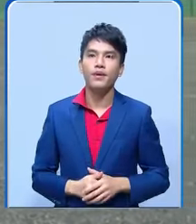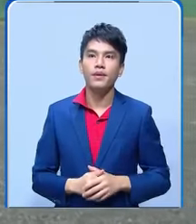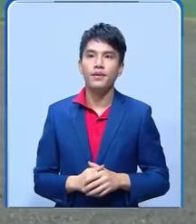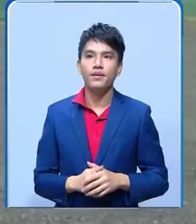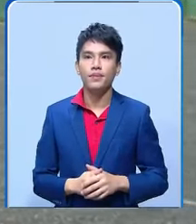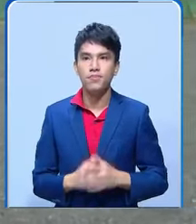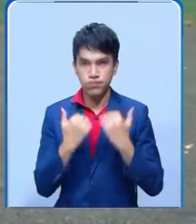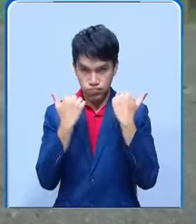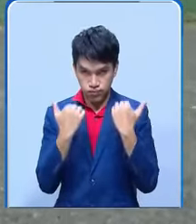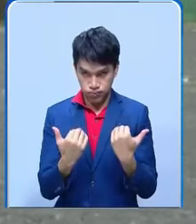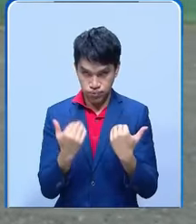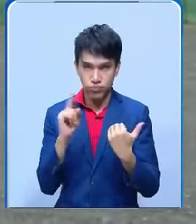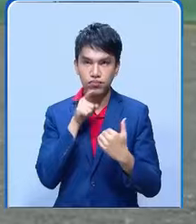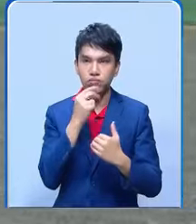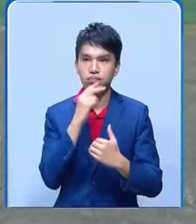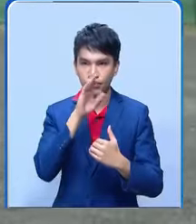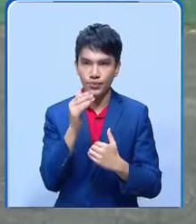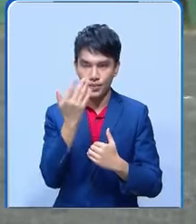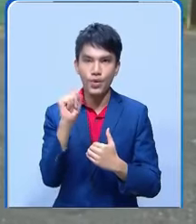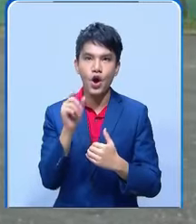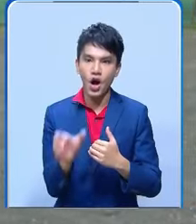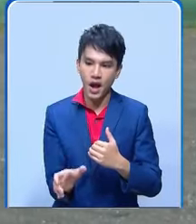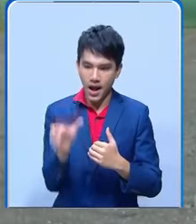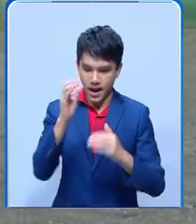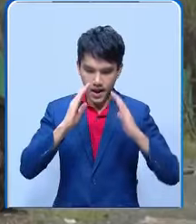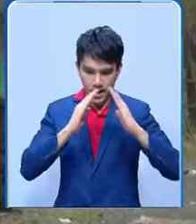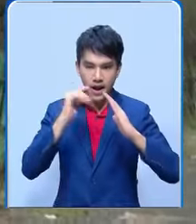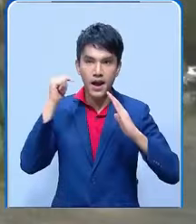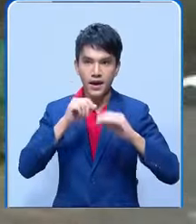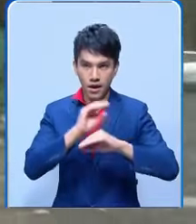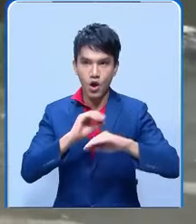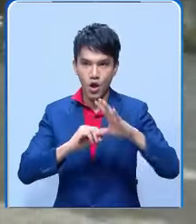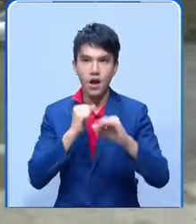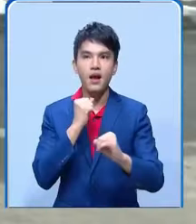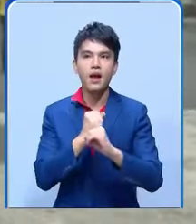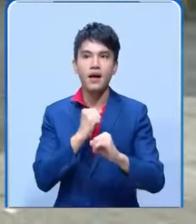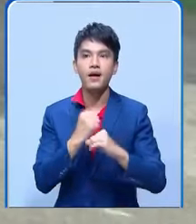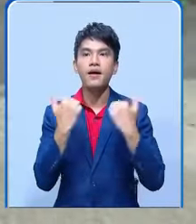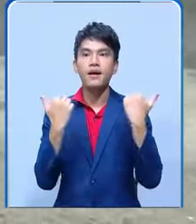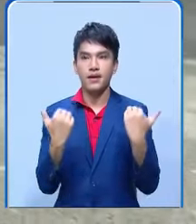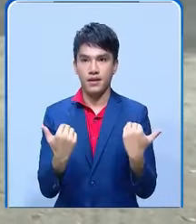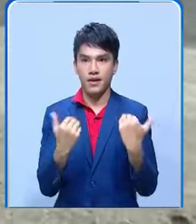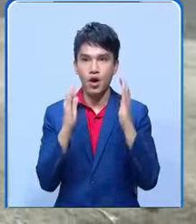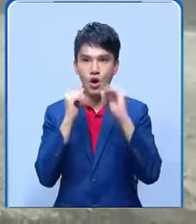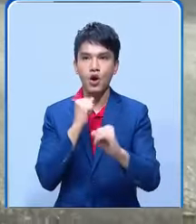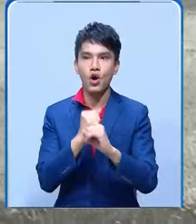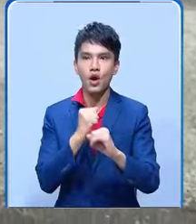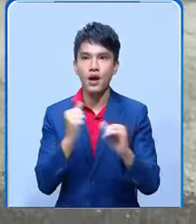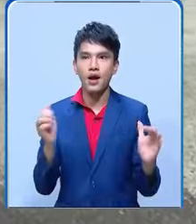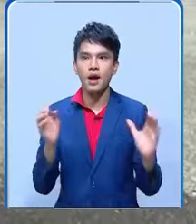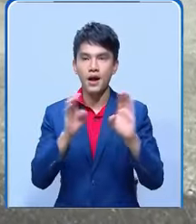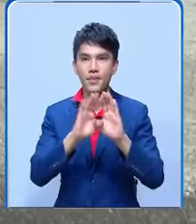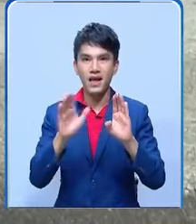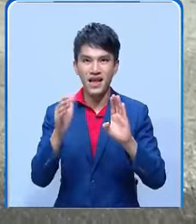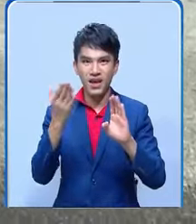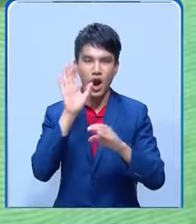คราวนี้มีอีกจุดหนึ่งที่ต้องไปดูกันก็คืออาคารอเนกประสงค์ที่มีการก่อสร้างจุดนี้เจ้าหน้าที่ป่าไม้เตรียมปิดป้ายประกาศ